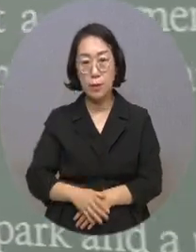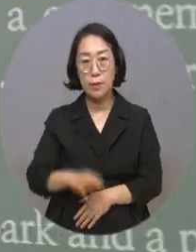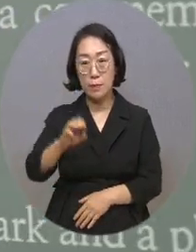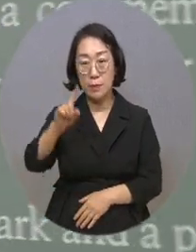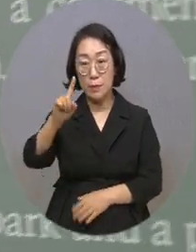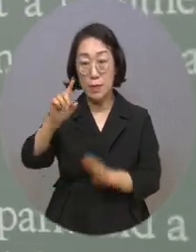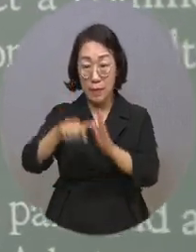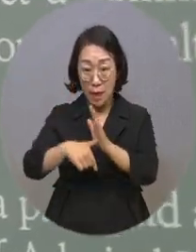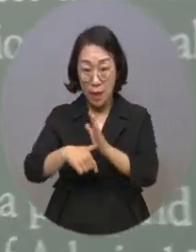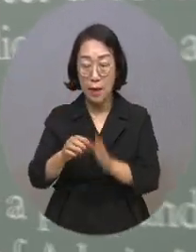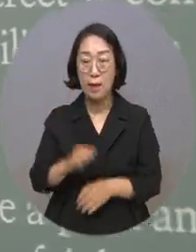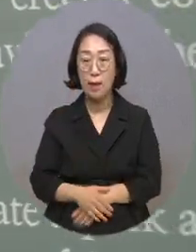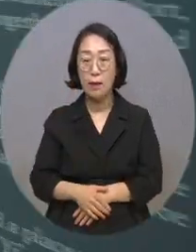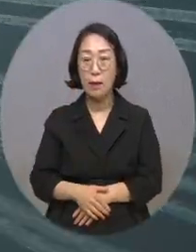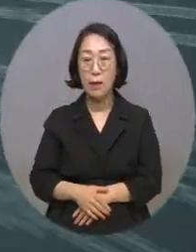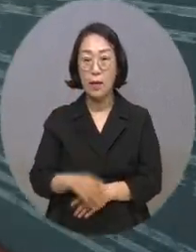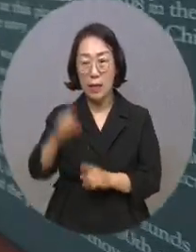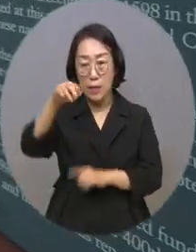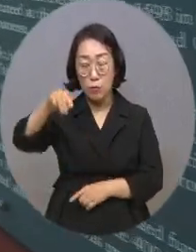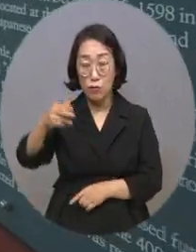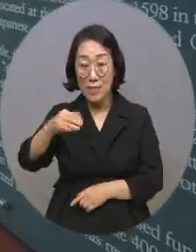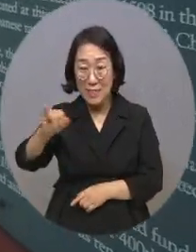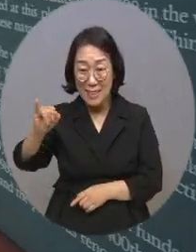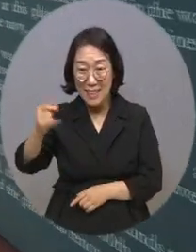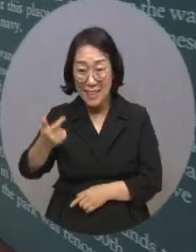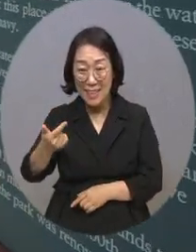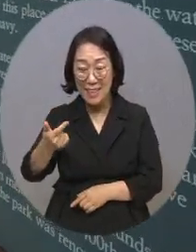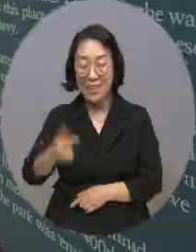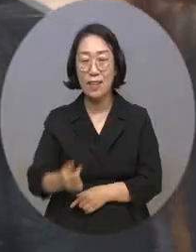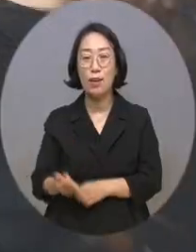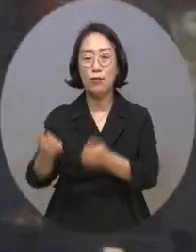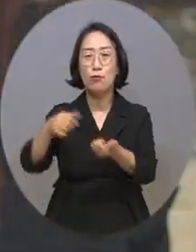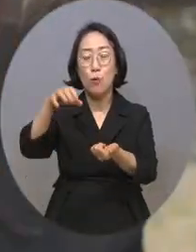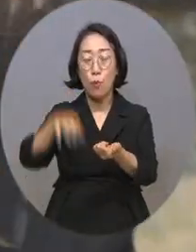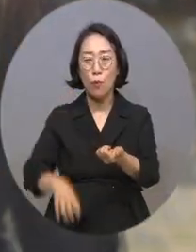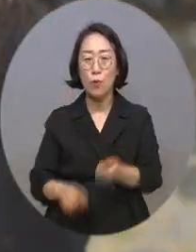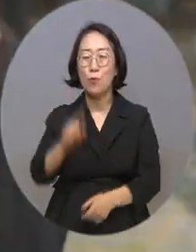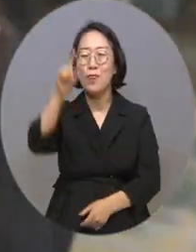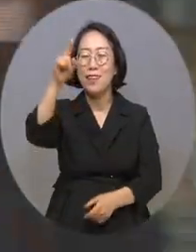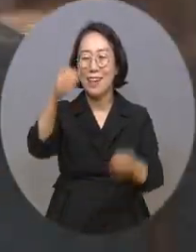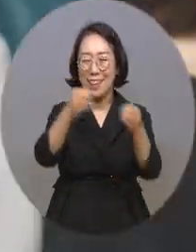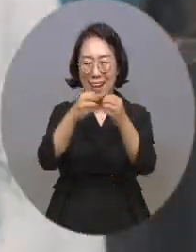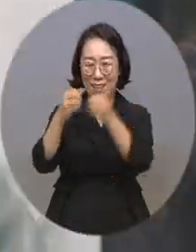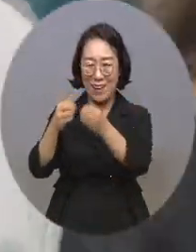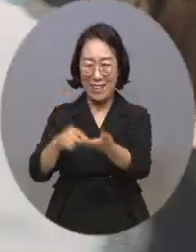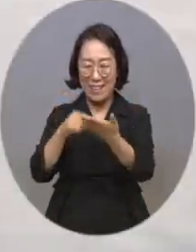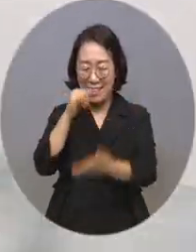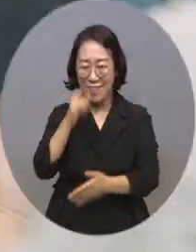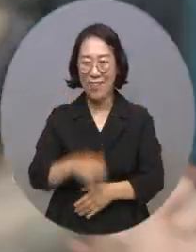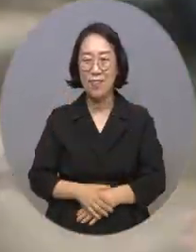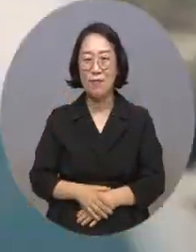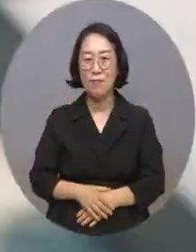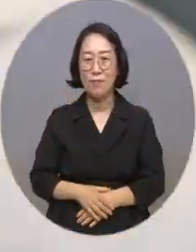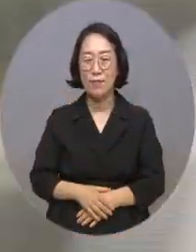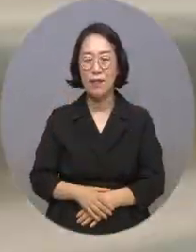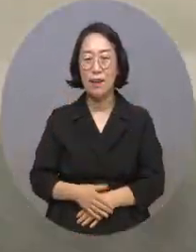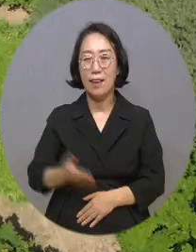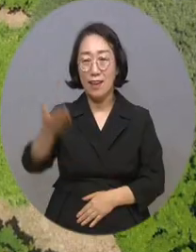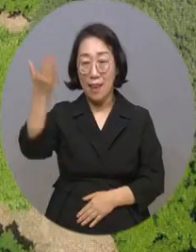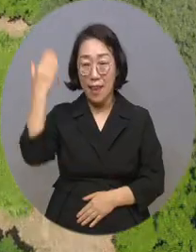충무공 이순신이 순국한 곳이다. 아 위에 거 잘 읽네요. 올라가 볼까요? 이 계단을 올라가면 예전에 저의 소풍